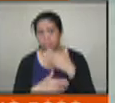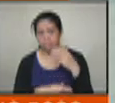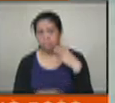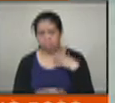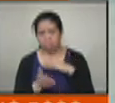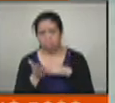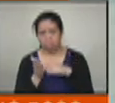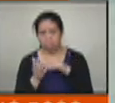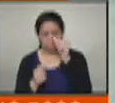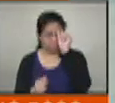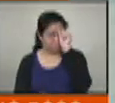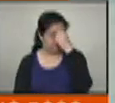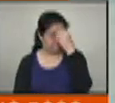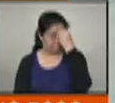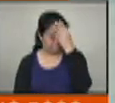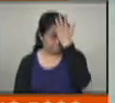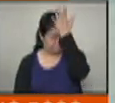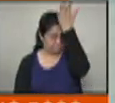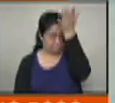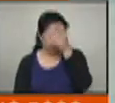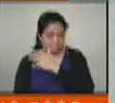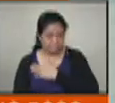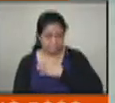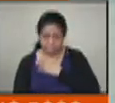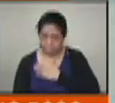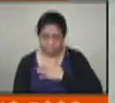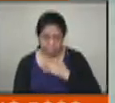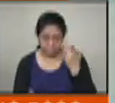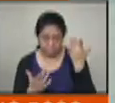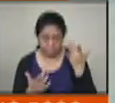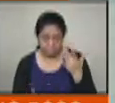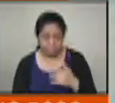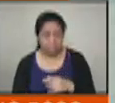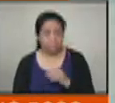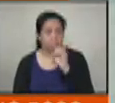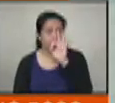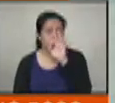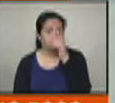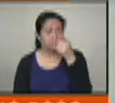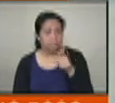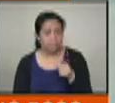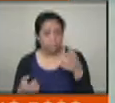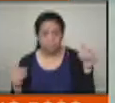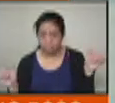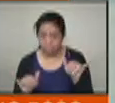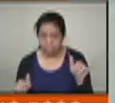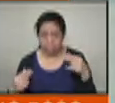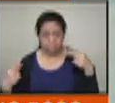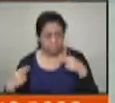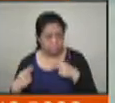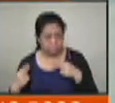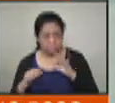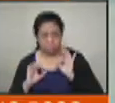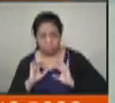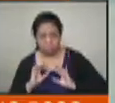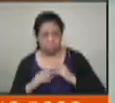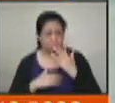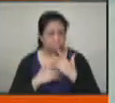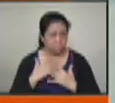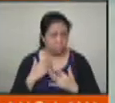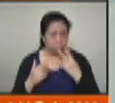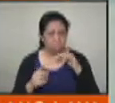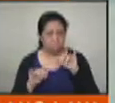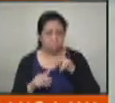chairman, pakilagay lang po ito sa inyong kukote. Ano po, please. Please, parang awa nyo na. Pag meron pong ganito mga insidente, merong sugatan, meron pong biktima